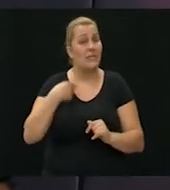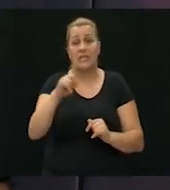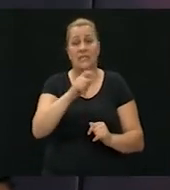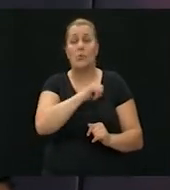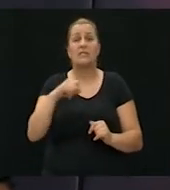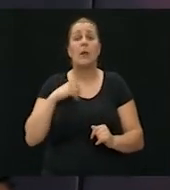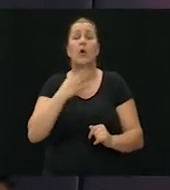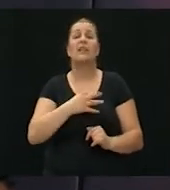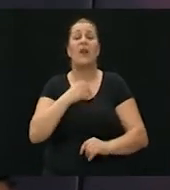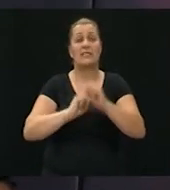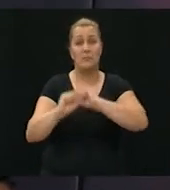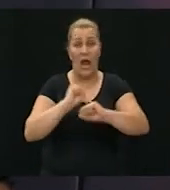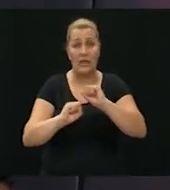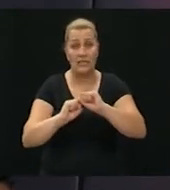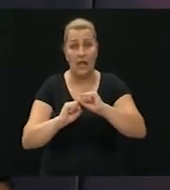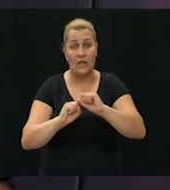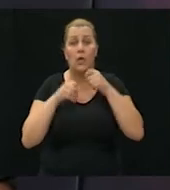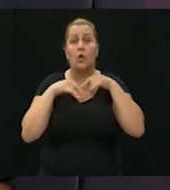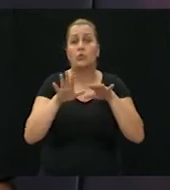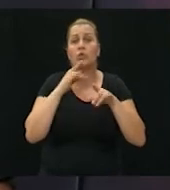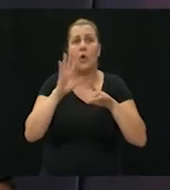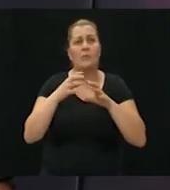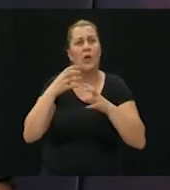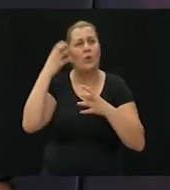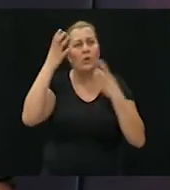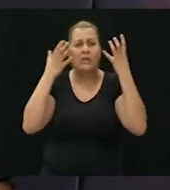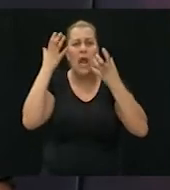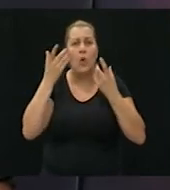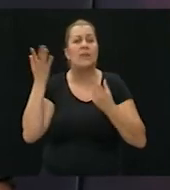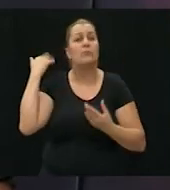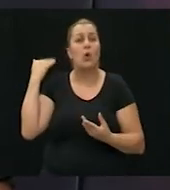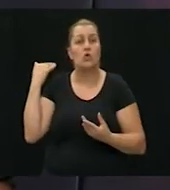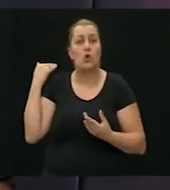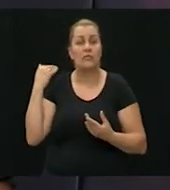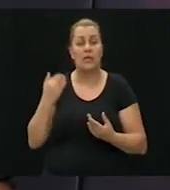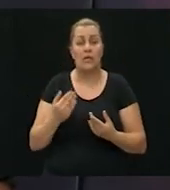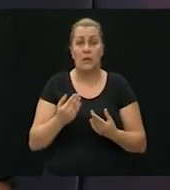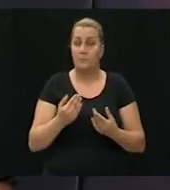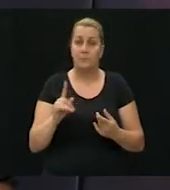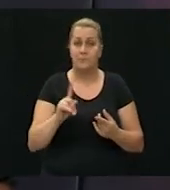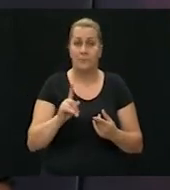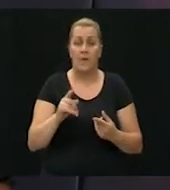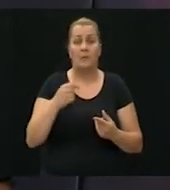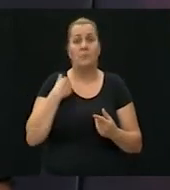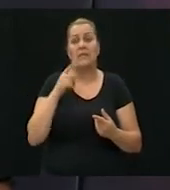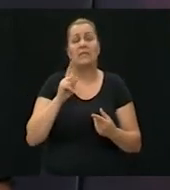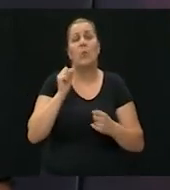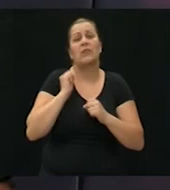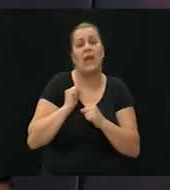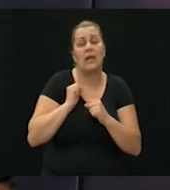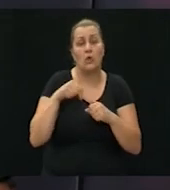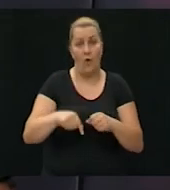hrvatski branitelji. Ljudi koji imaju neke traume iz prošlosti, domovinski rat, nismo teret ovoga